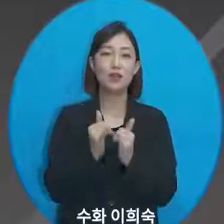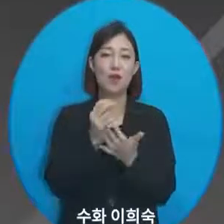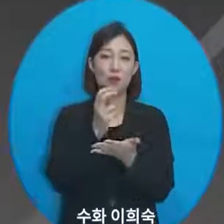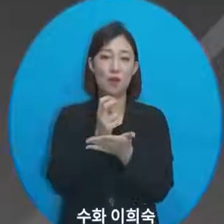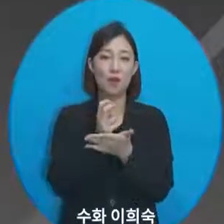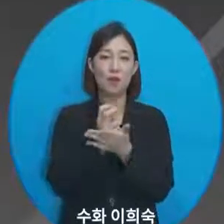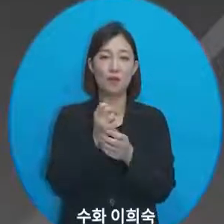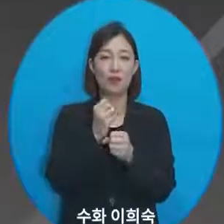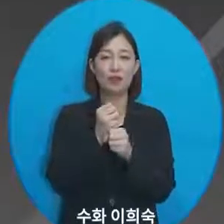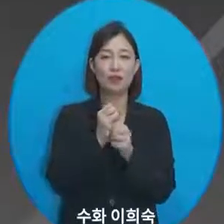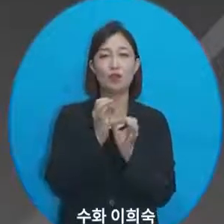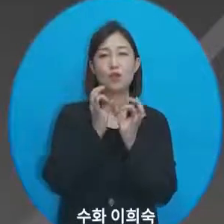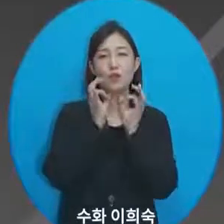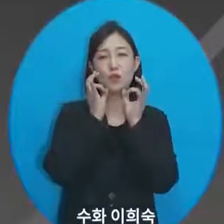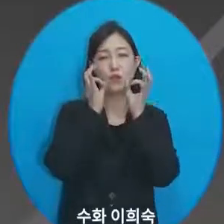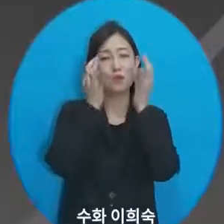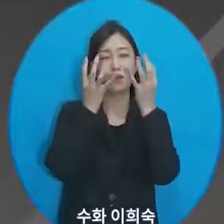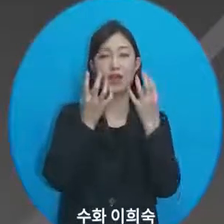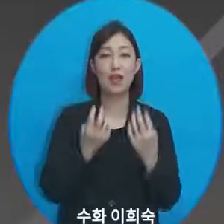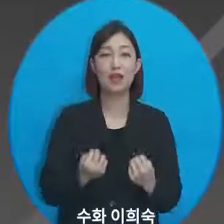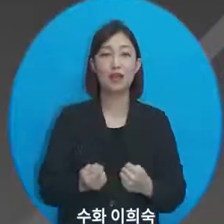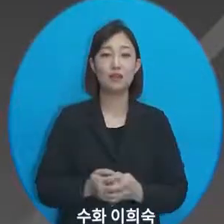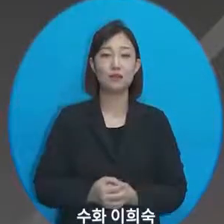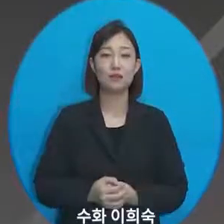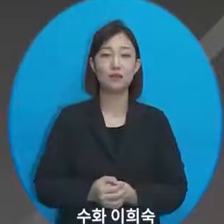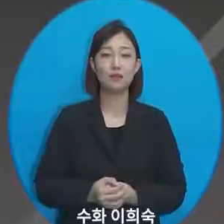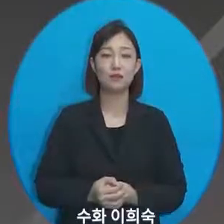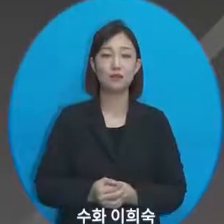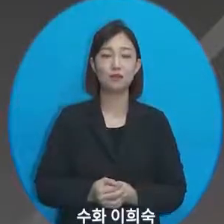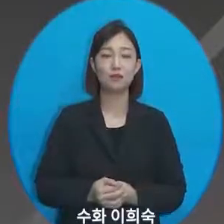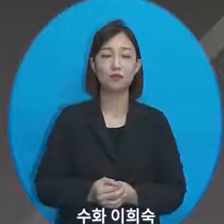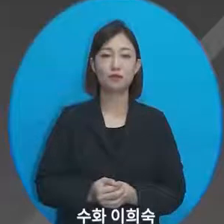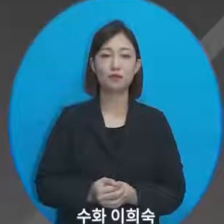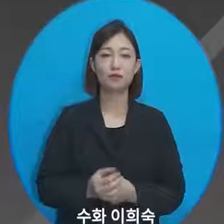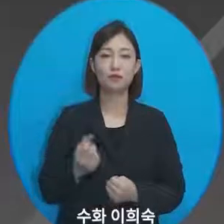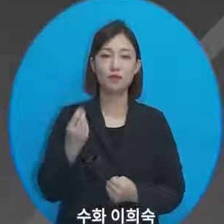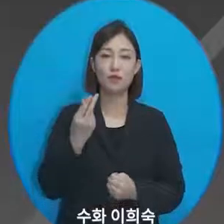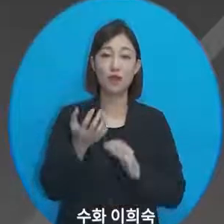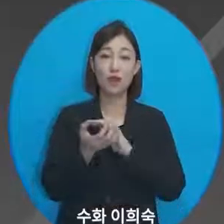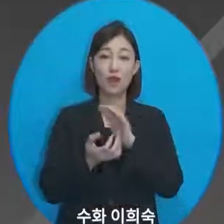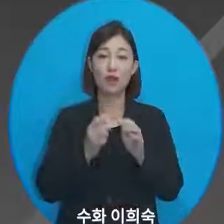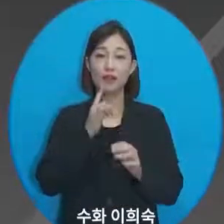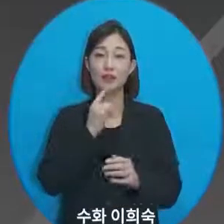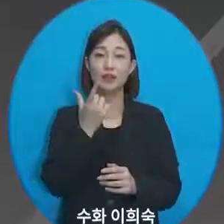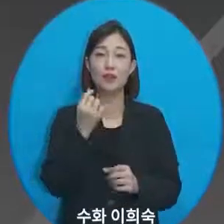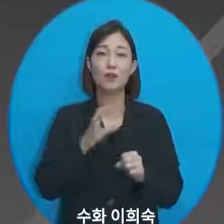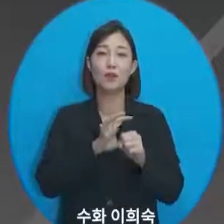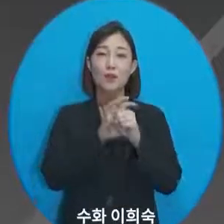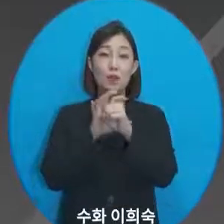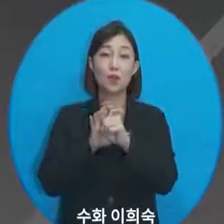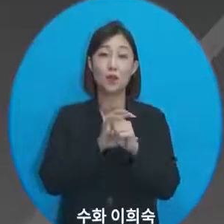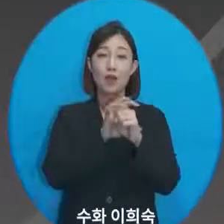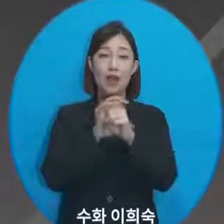제도화하고 있는 노력들을 보이고 있습니다. 여기에 코로나19라고 하는 변수가